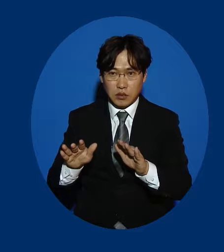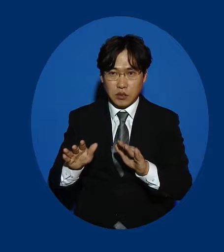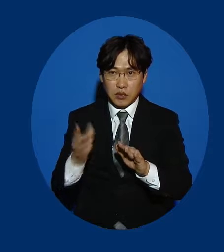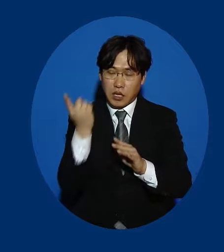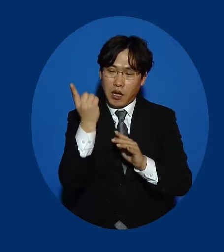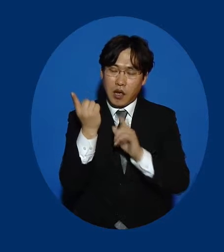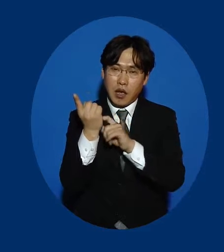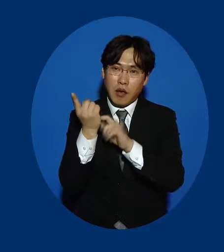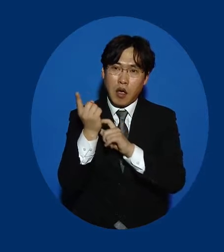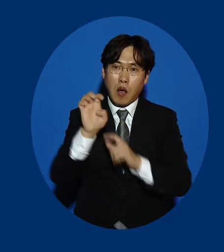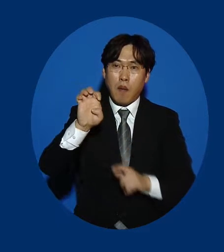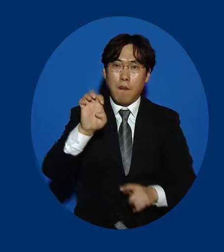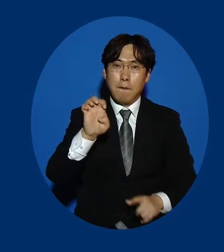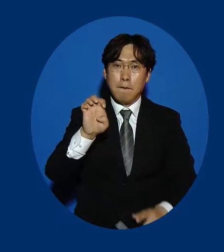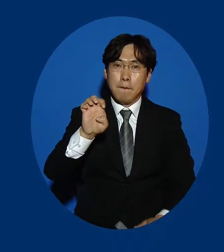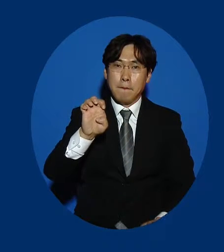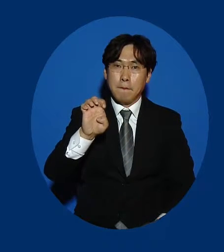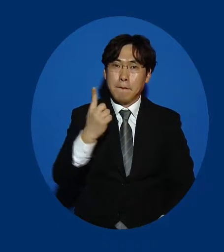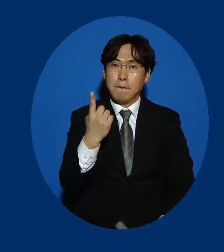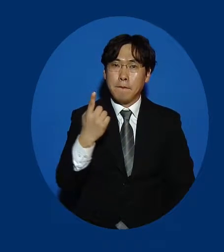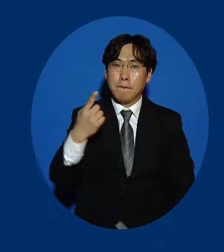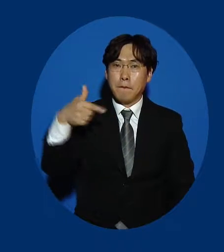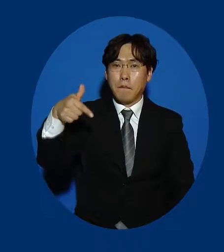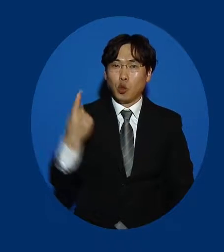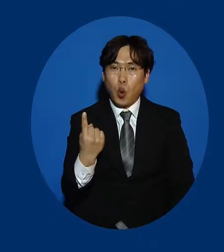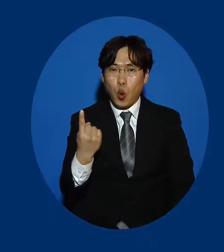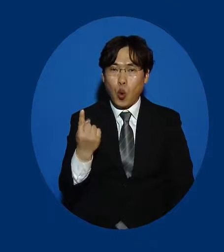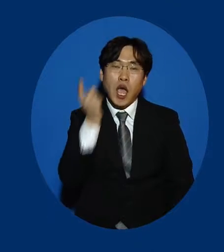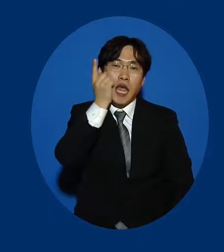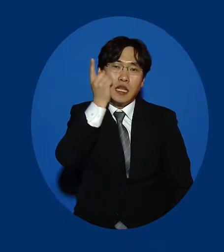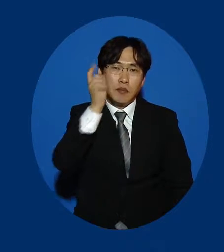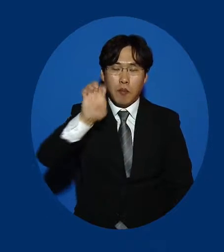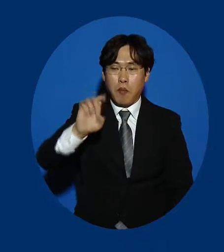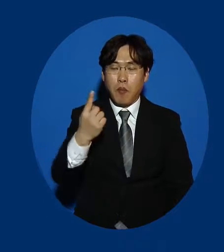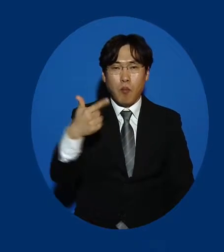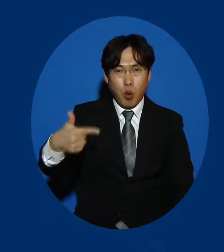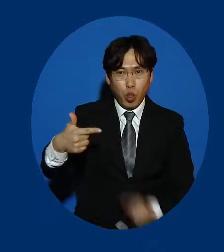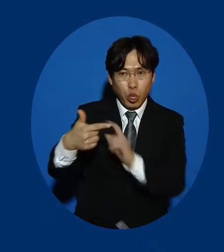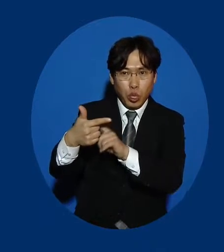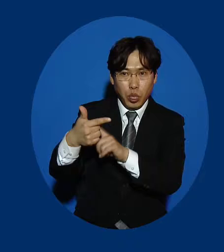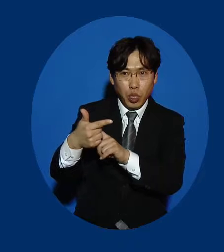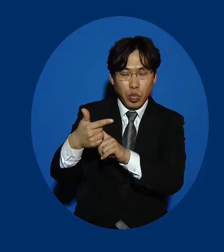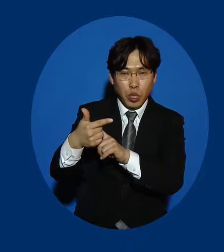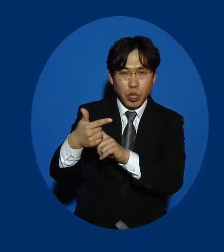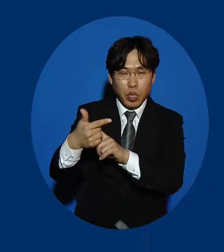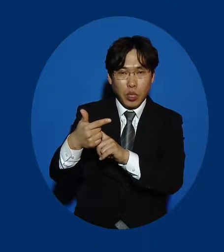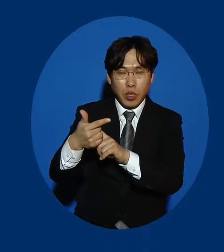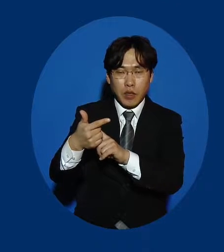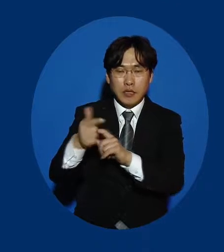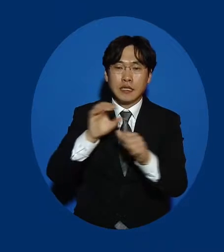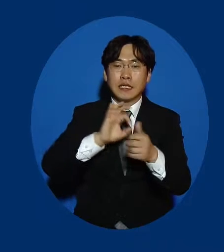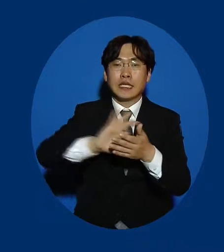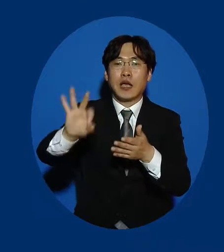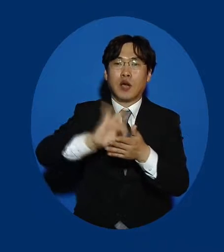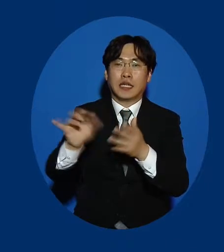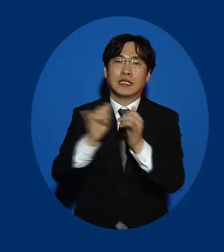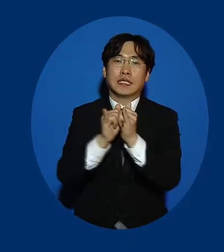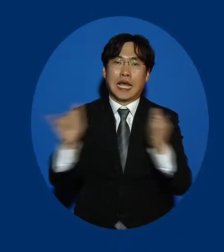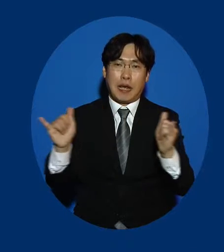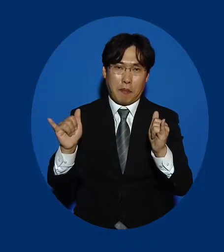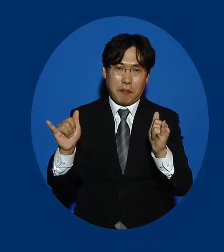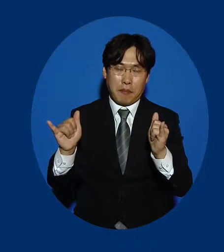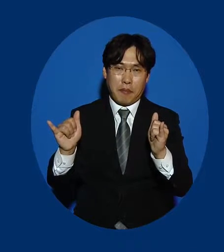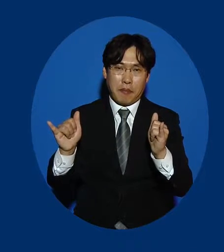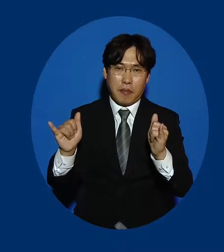포노 스마트폰화된 인간 지금은 스마트폰 인간이라는 이 그림 하나 띄워놨습니다. 지금은 폰으로 다 통하는